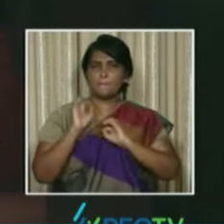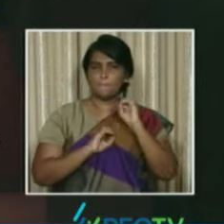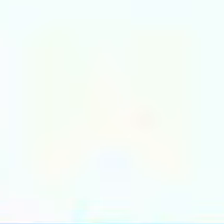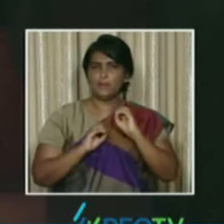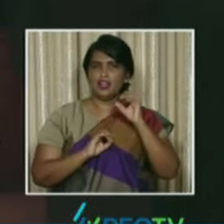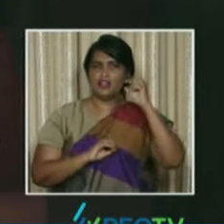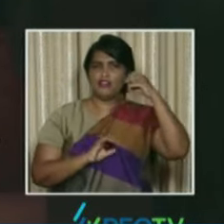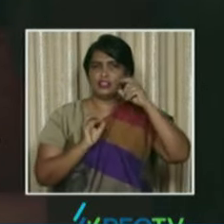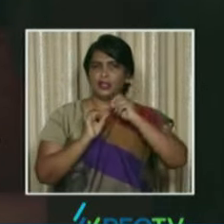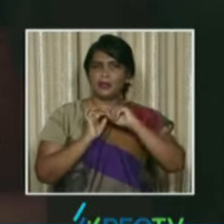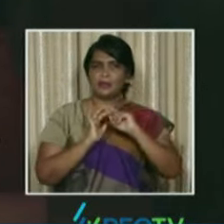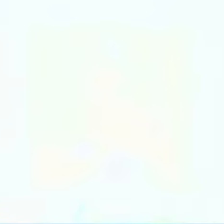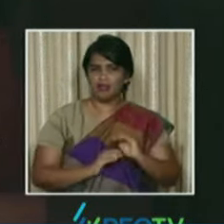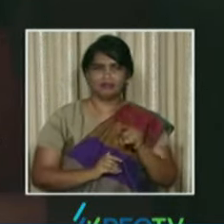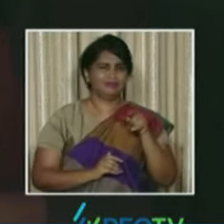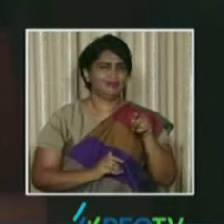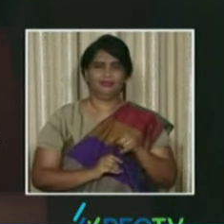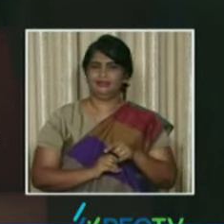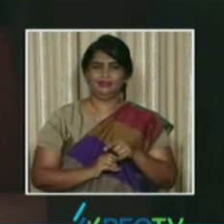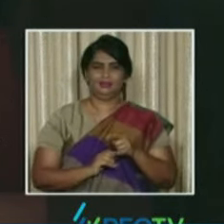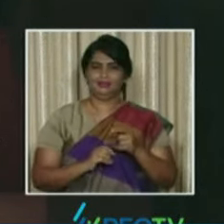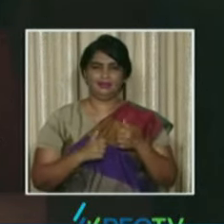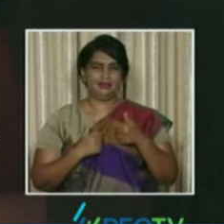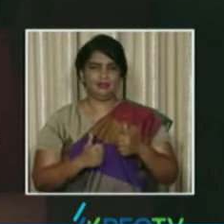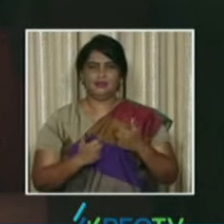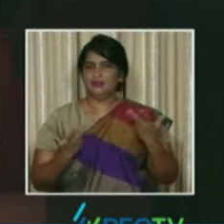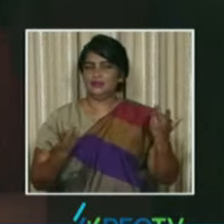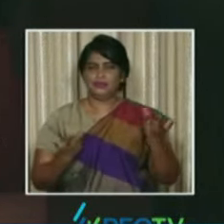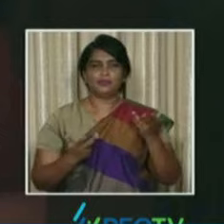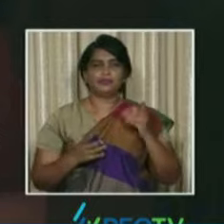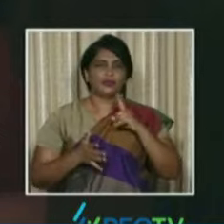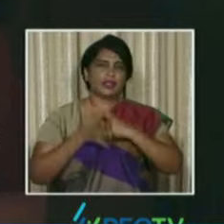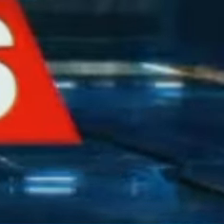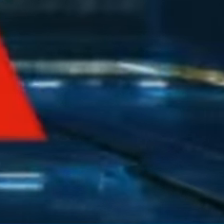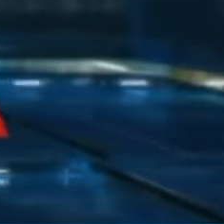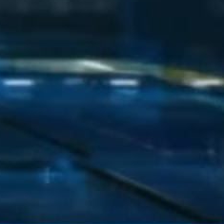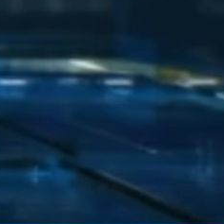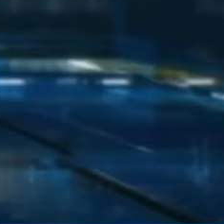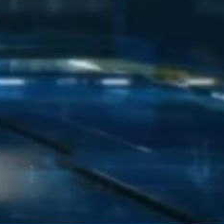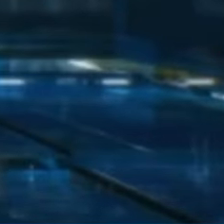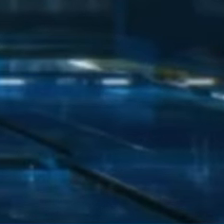අඩු කරන්න. ඒක කිසිසේත්ම සෑහීමකට පත්වන්නේ නැහැ. මොකද ඒවා ඉතින් ඡන්ද ගුණ්ඩු තමයි.